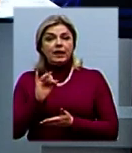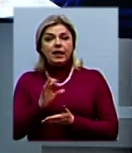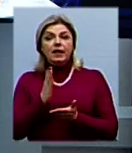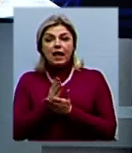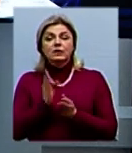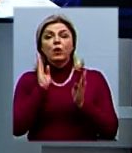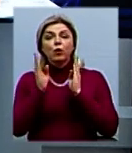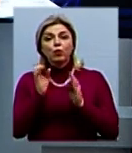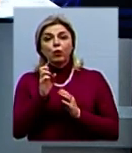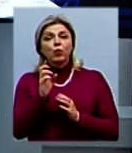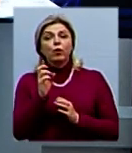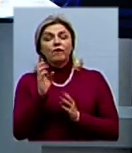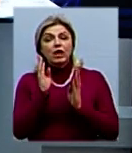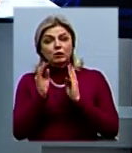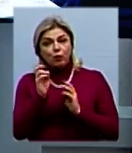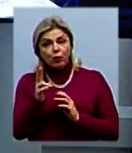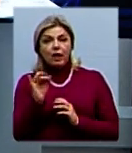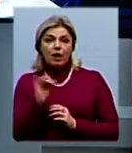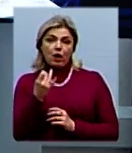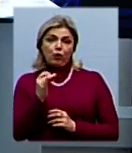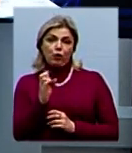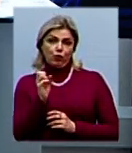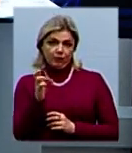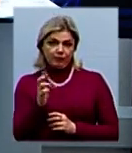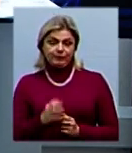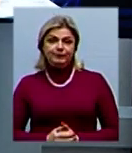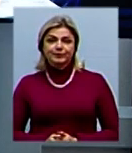на YouTube-канал та сторінку в мережі Facebook.